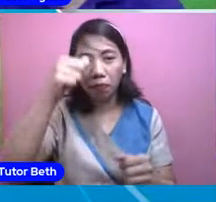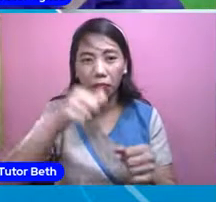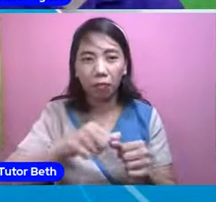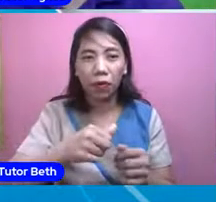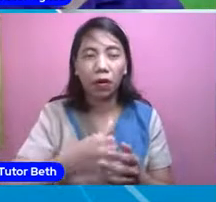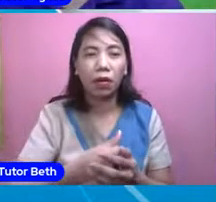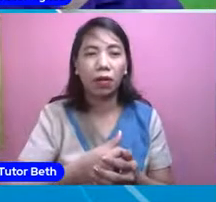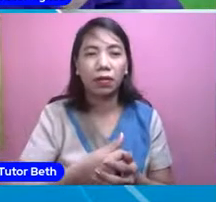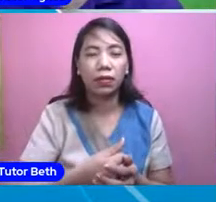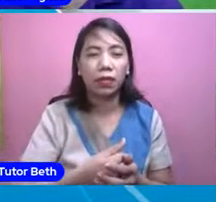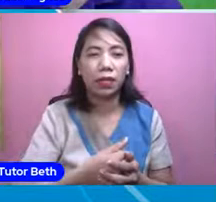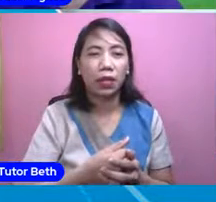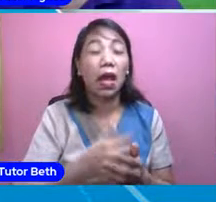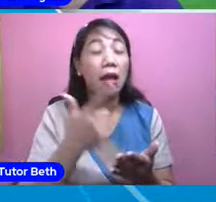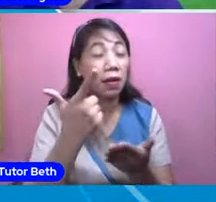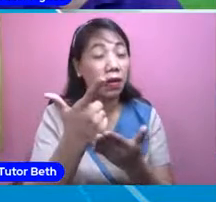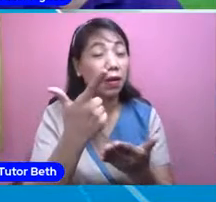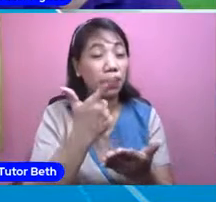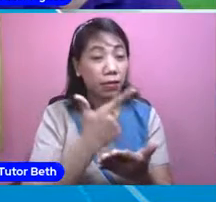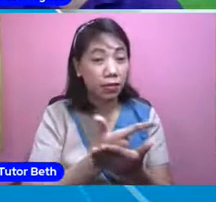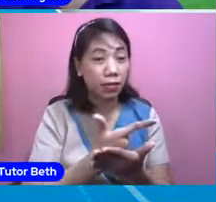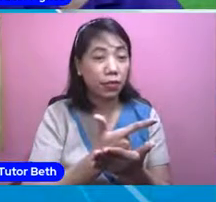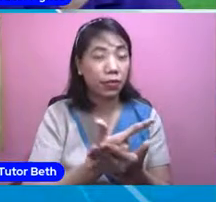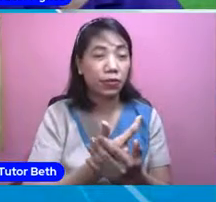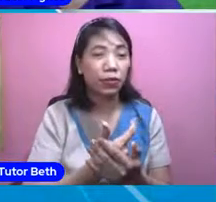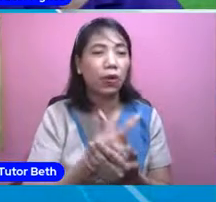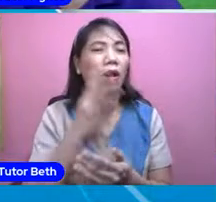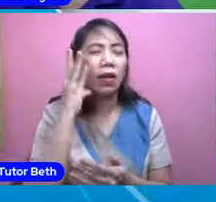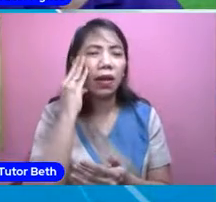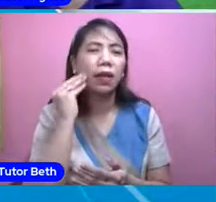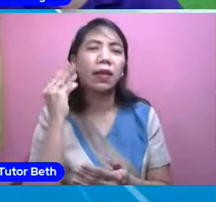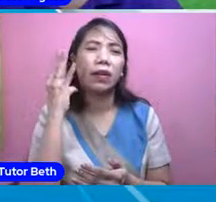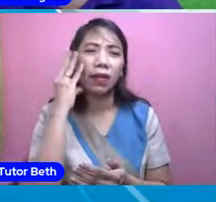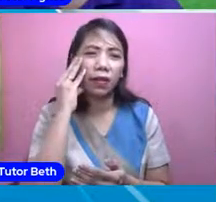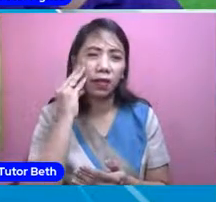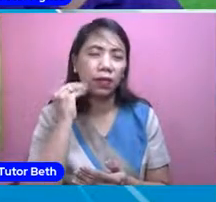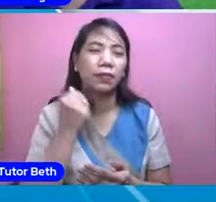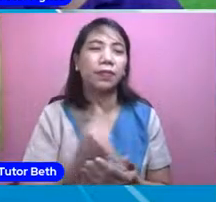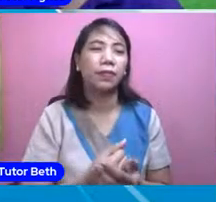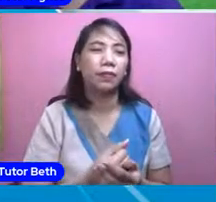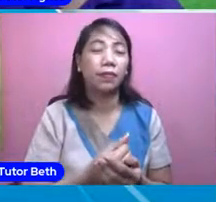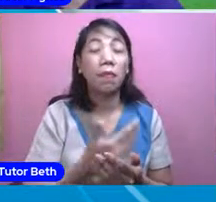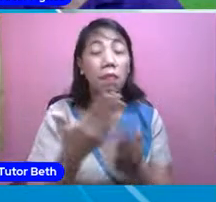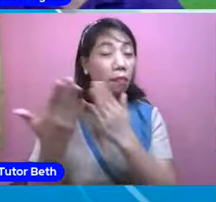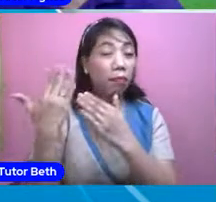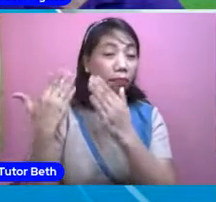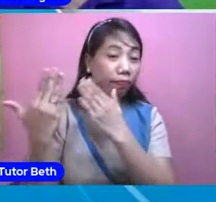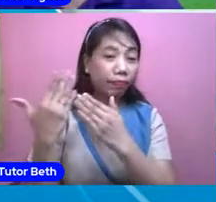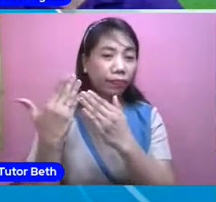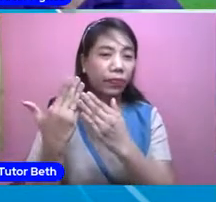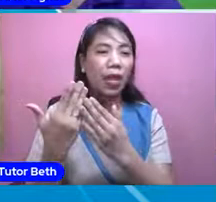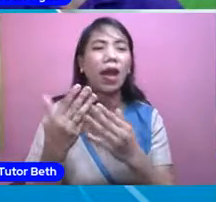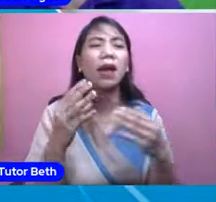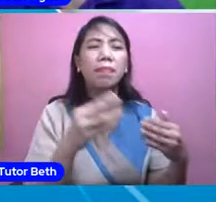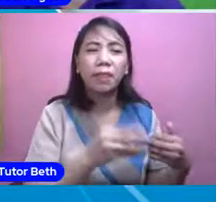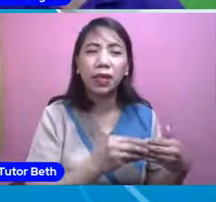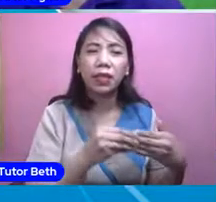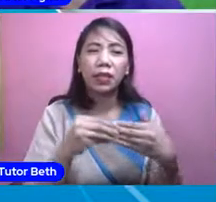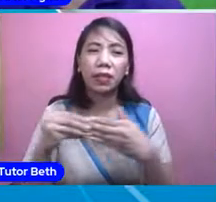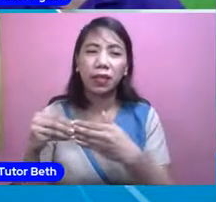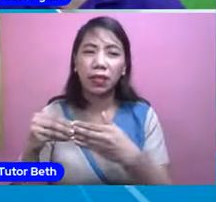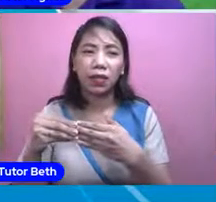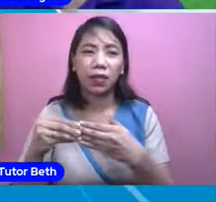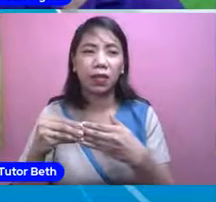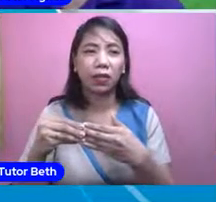So para magiging lesson nyo kung ano yung naranasan nyo noon, magiging lesson nyo at magiging gabay nyo para ma